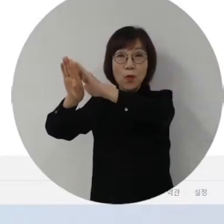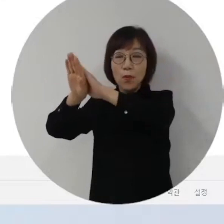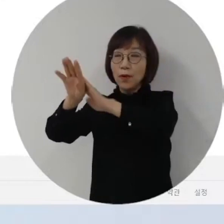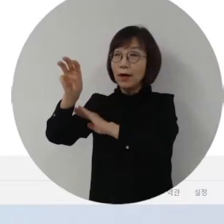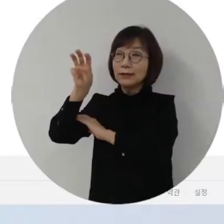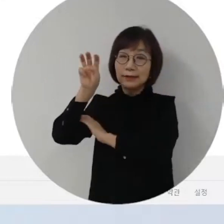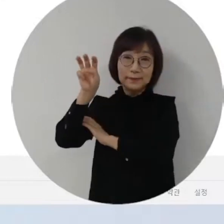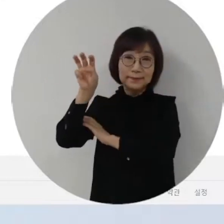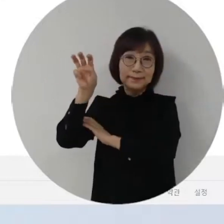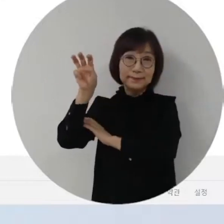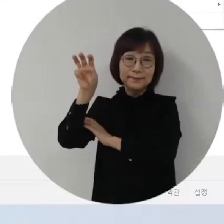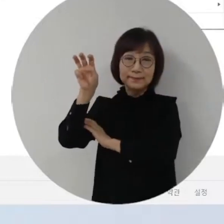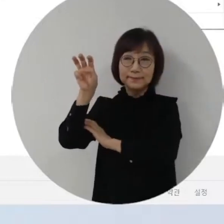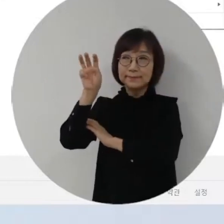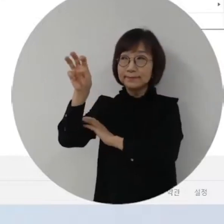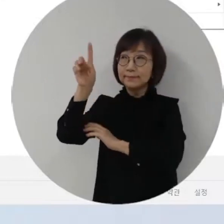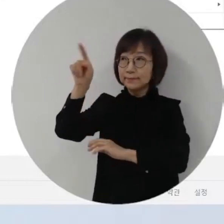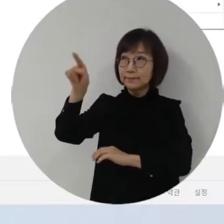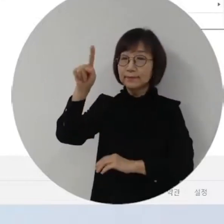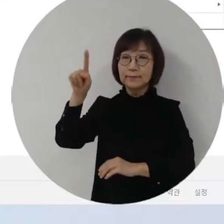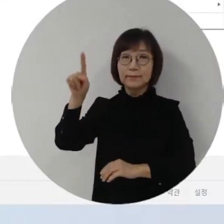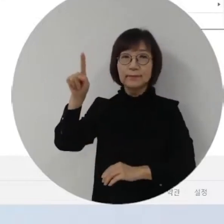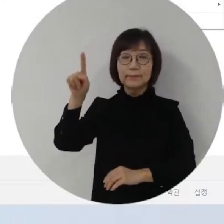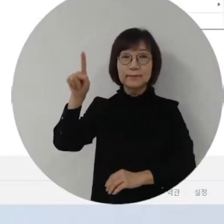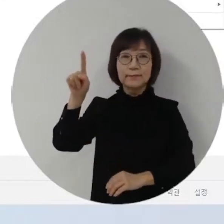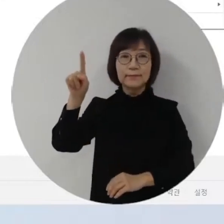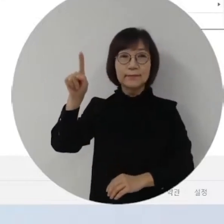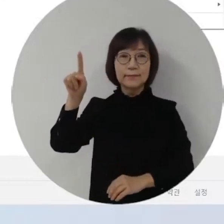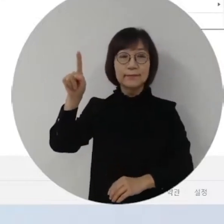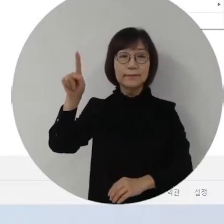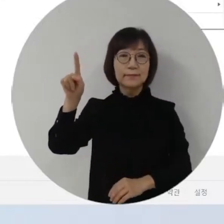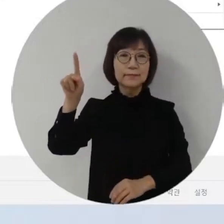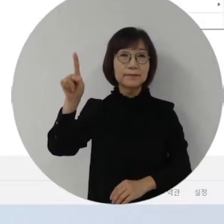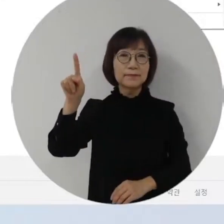그래서 설정 들어가 줄게요.